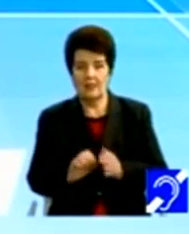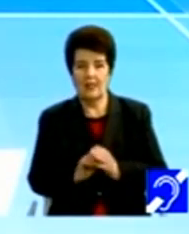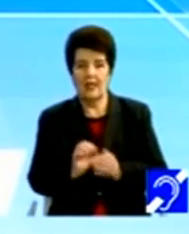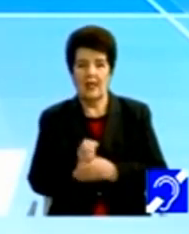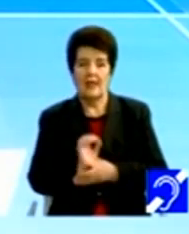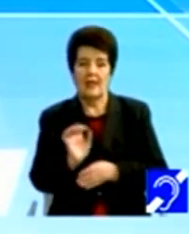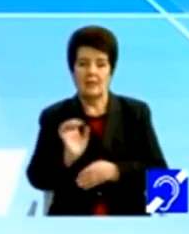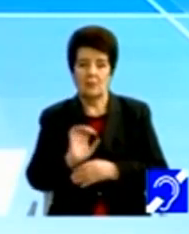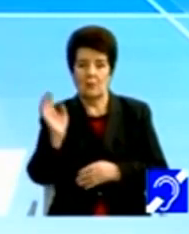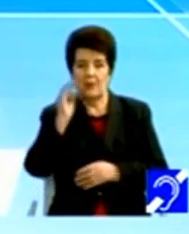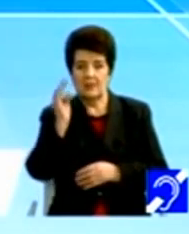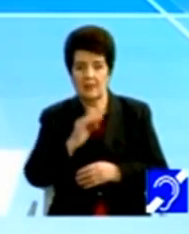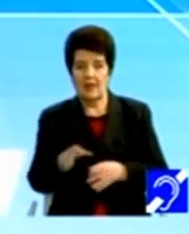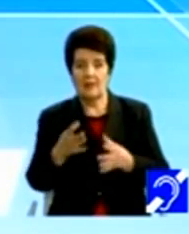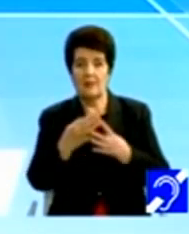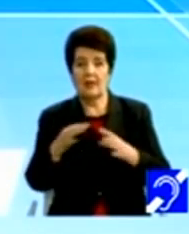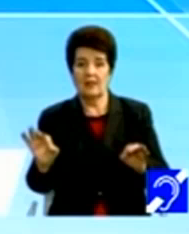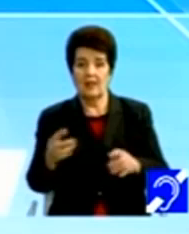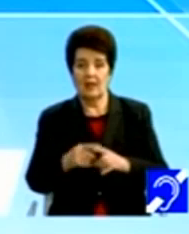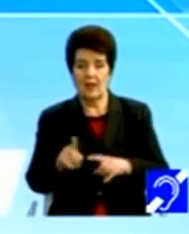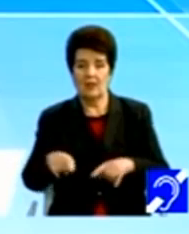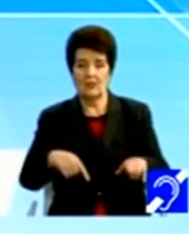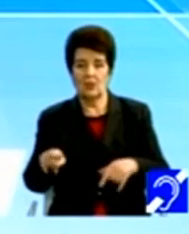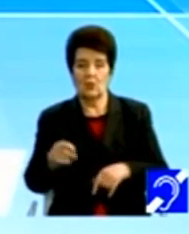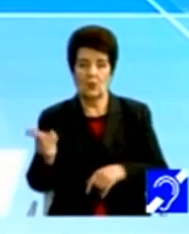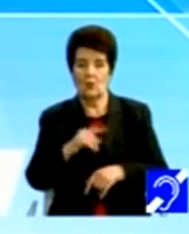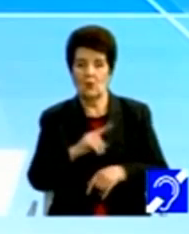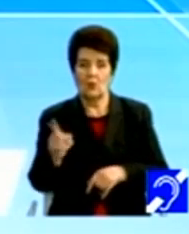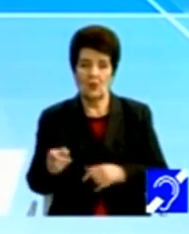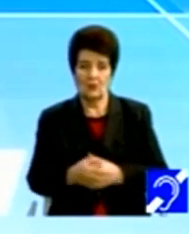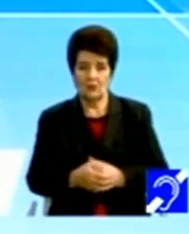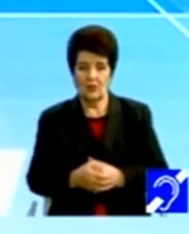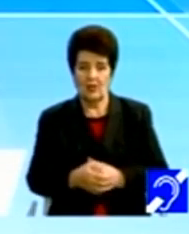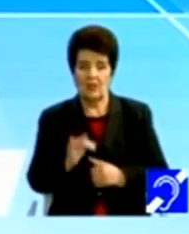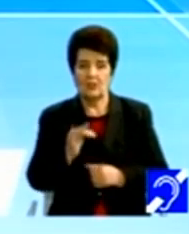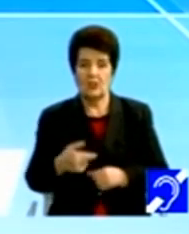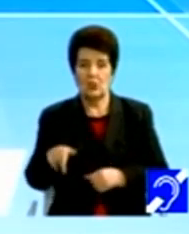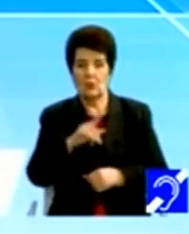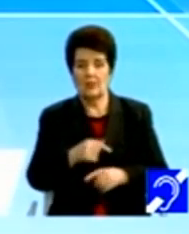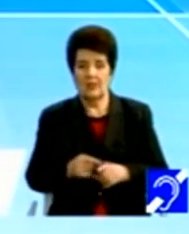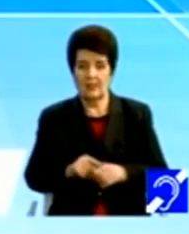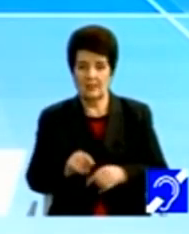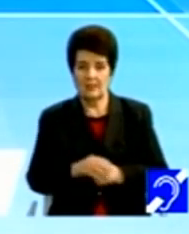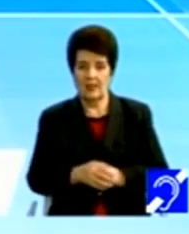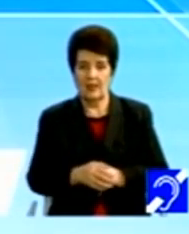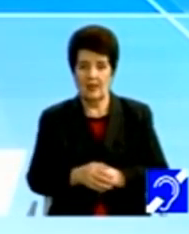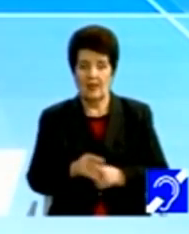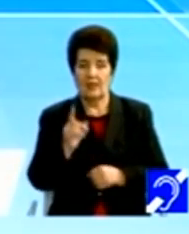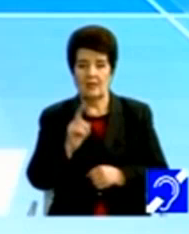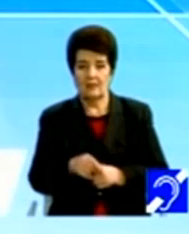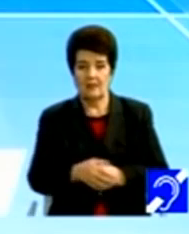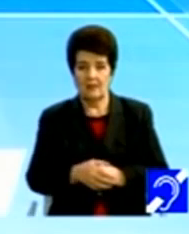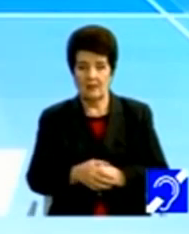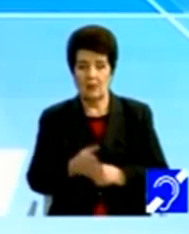pentru transnistreni, libertatea cu care circulă încolo încoace și toate astea spun lucrul ăsta